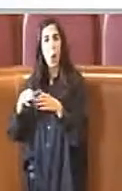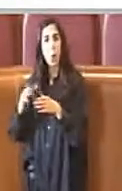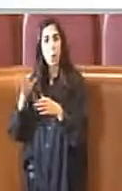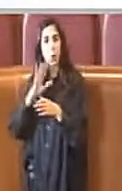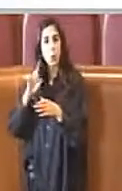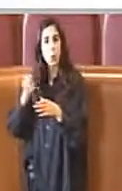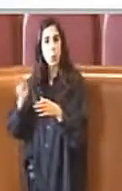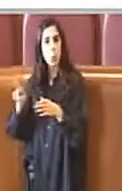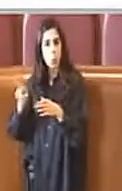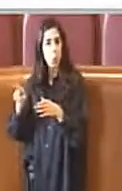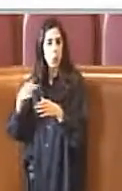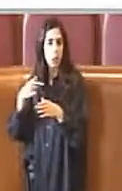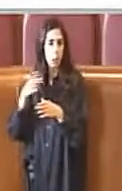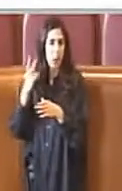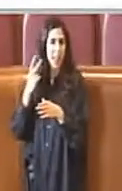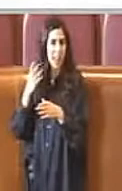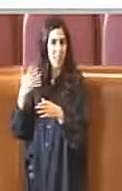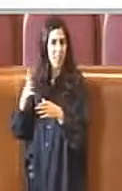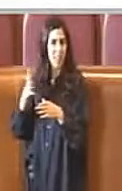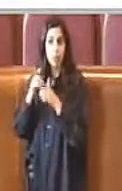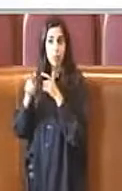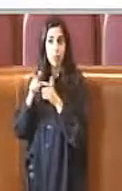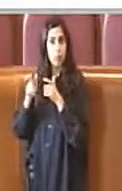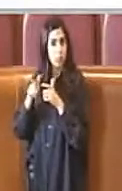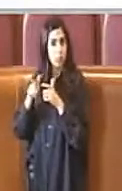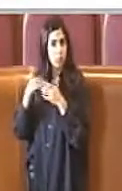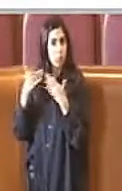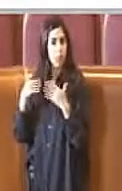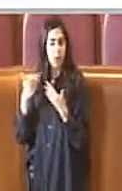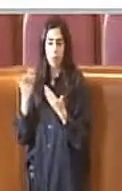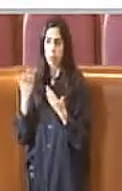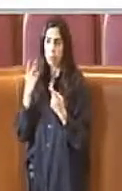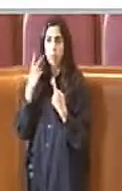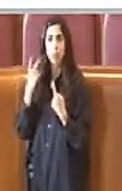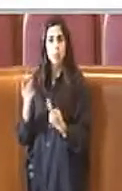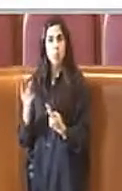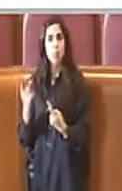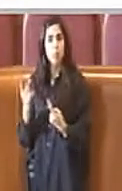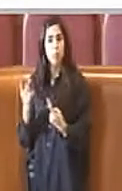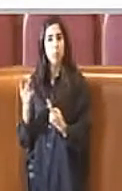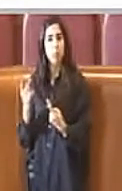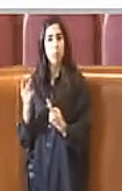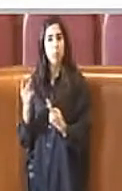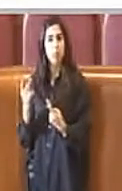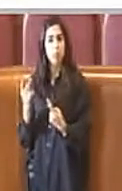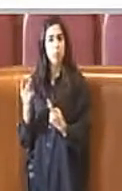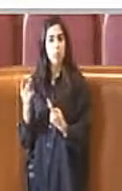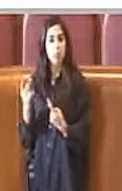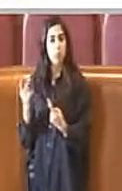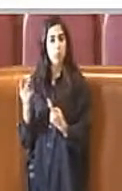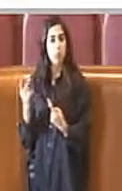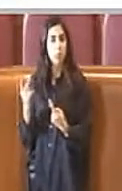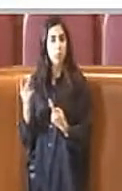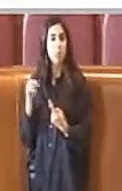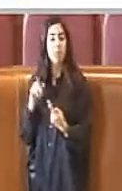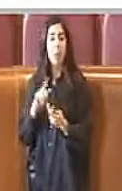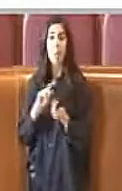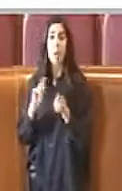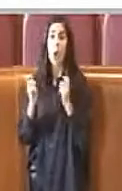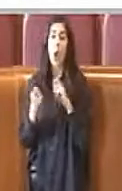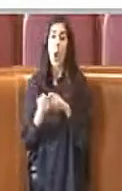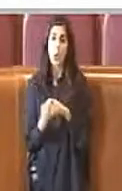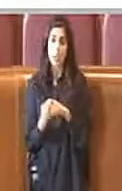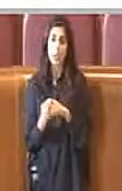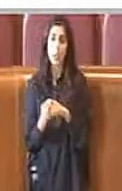interagito io i miei anni fa ma sicuramente so che è appunto questo tipo di modifica che stiamo apportando